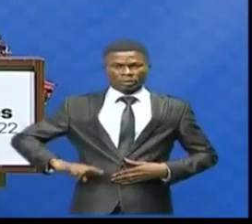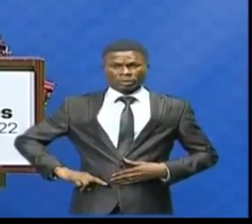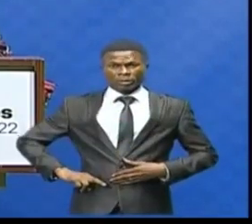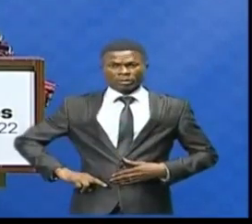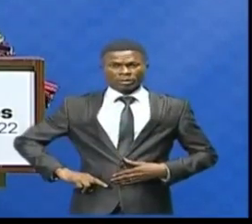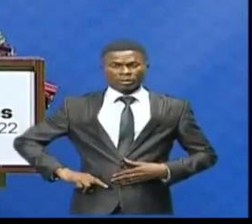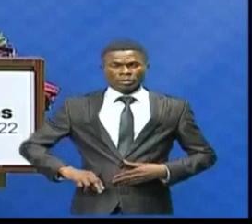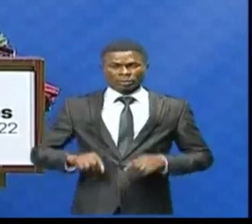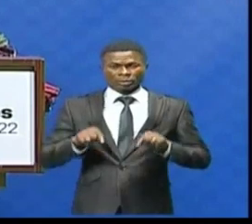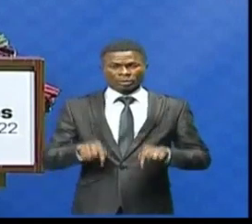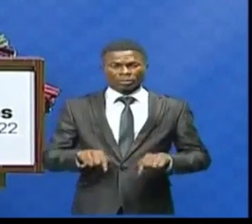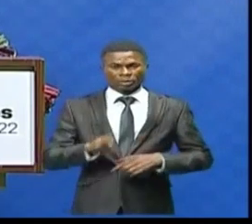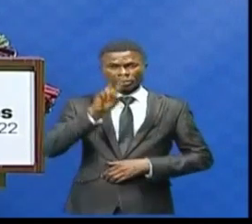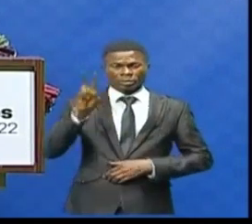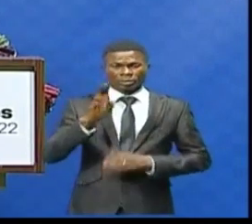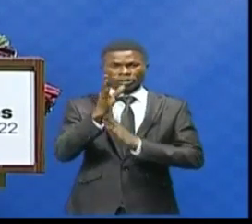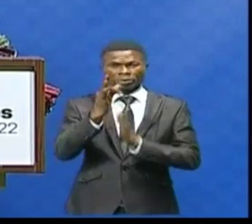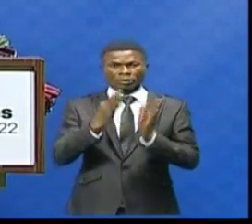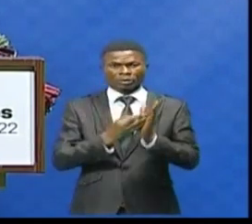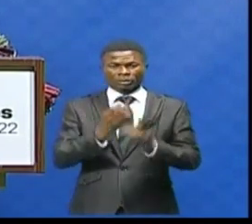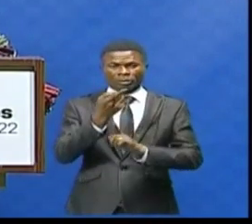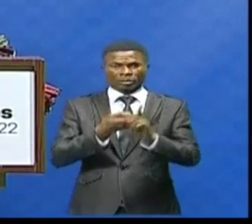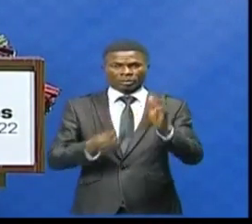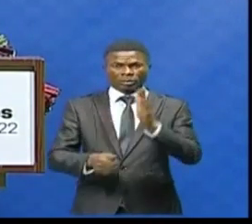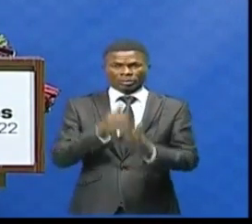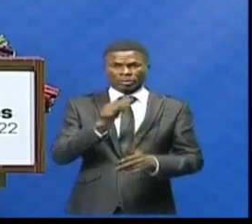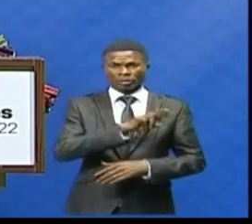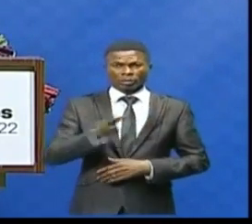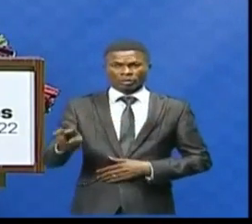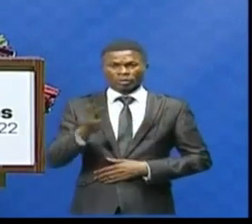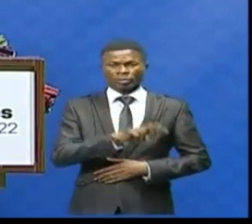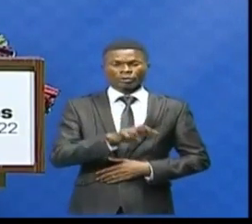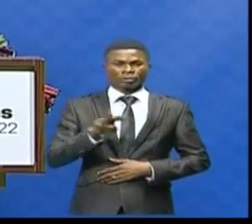c'est vendredi 18 novembre 2022